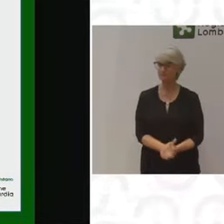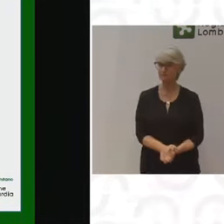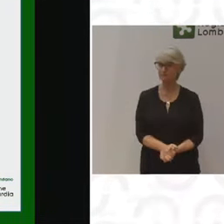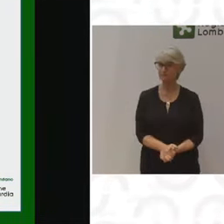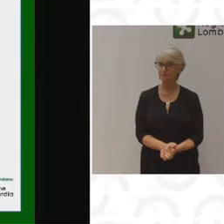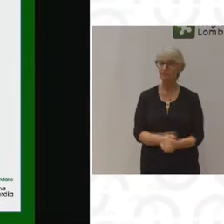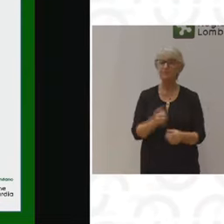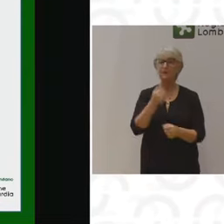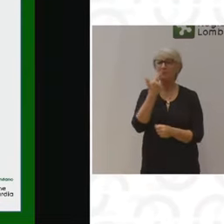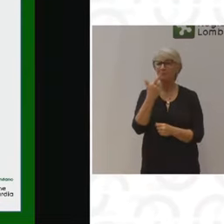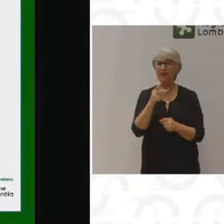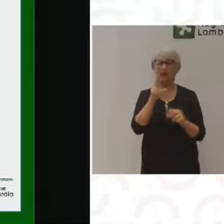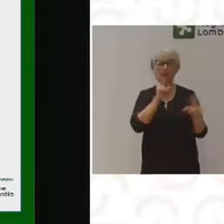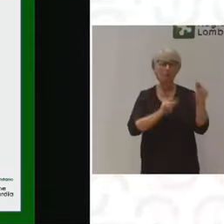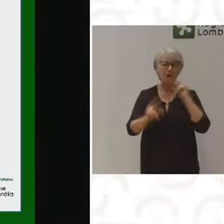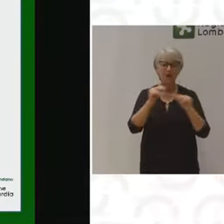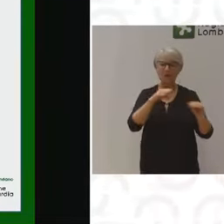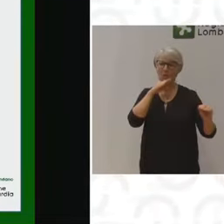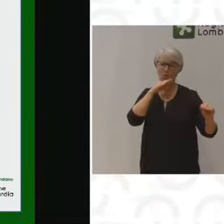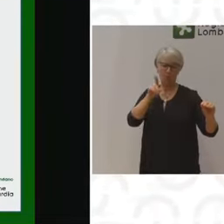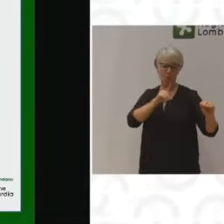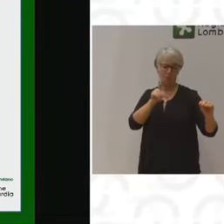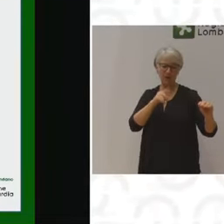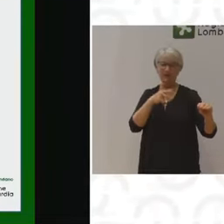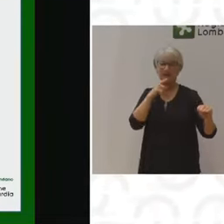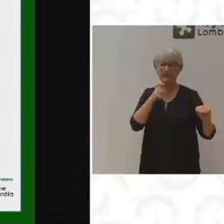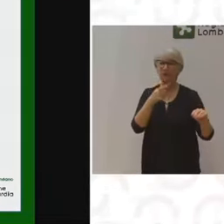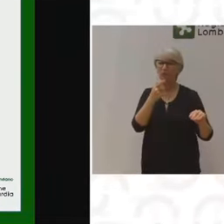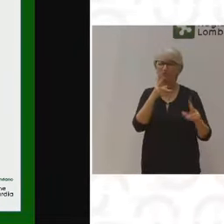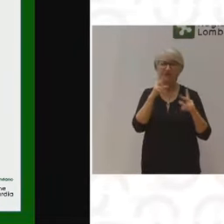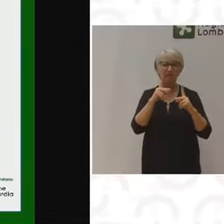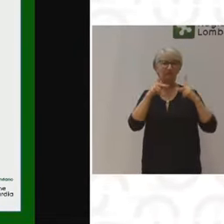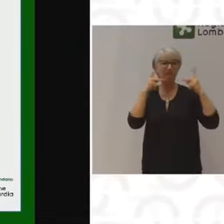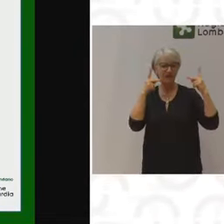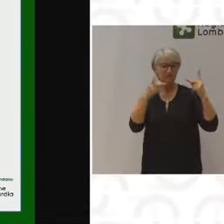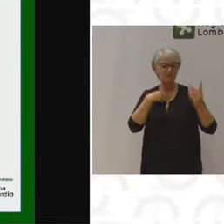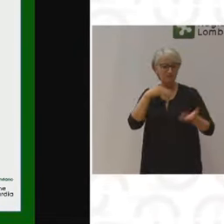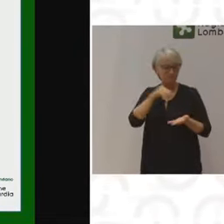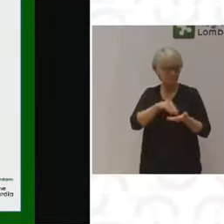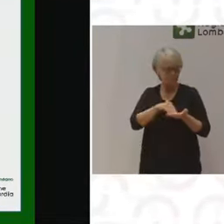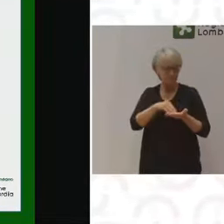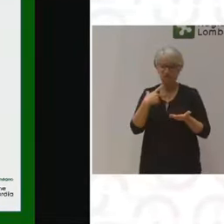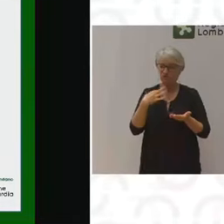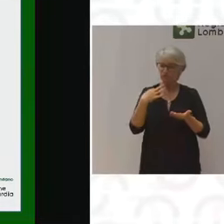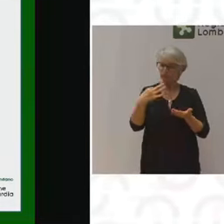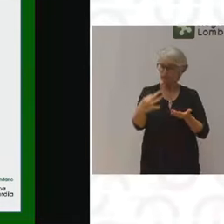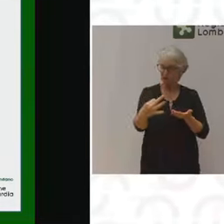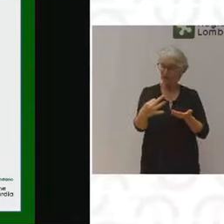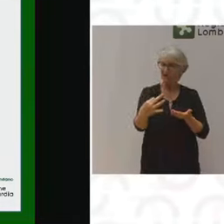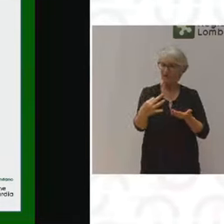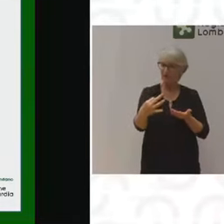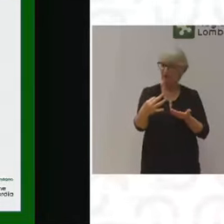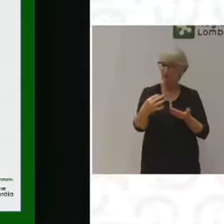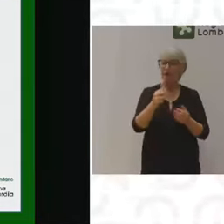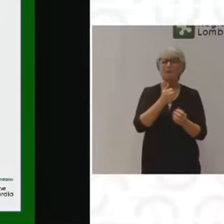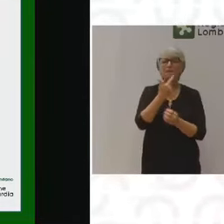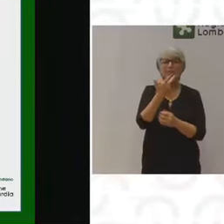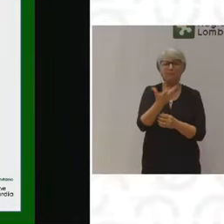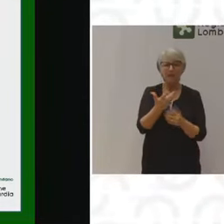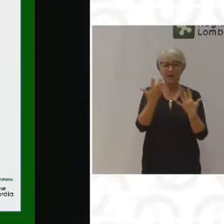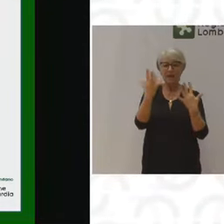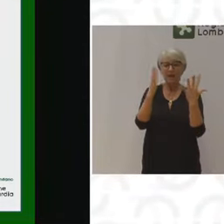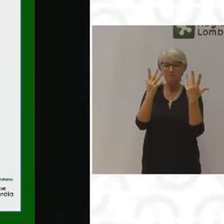E mille parole non bastano a dire quanto sei felice di esserci e di scegliere. E mille sono le